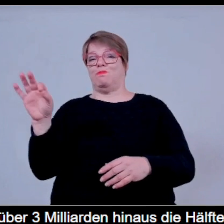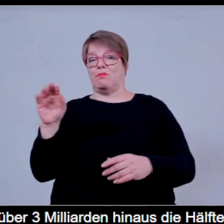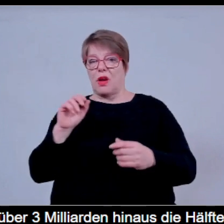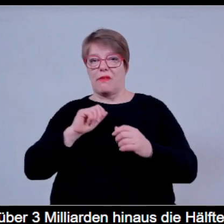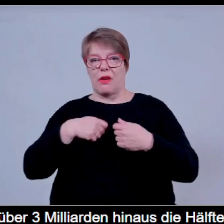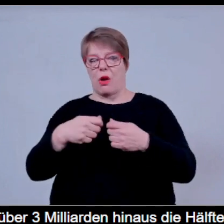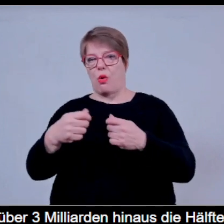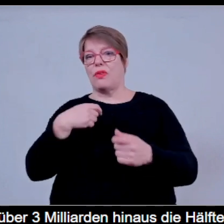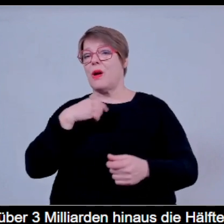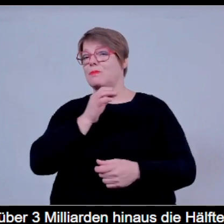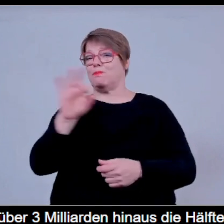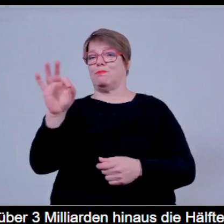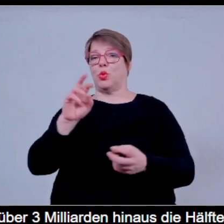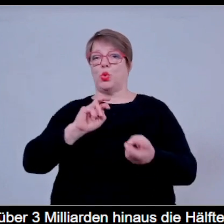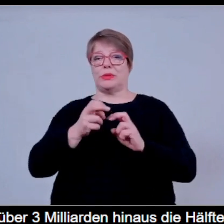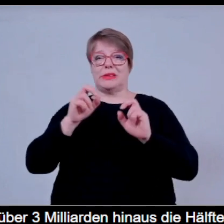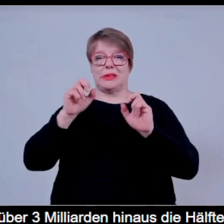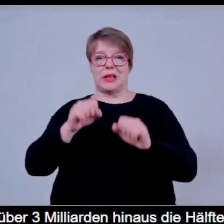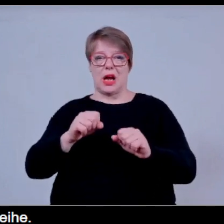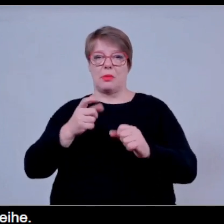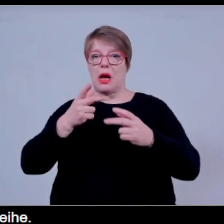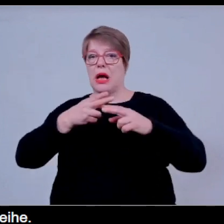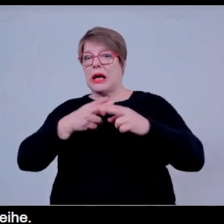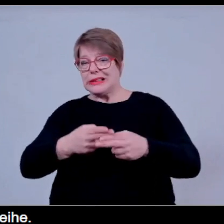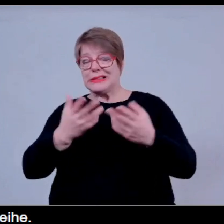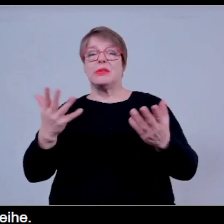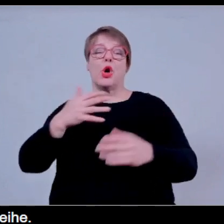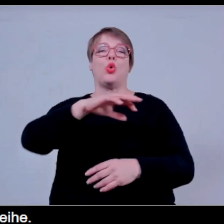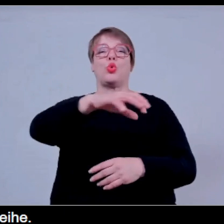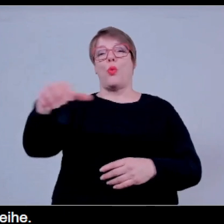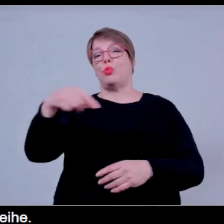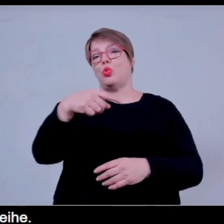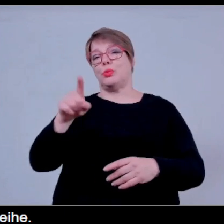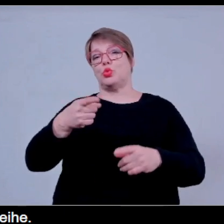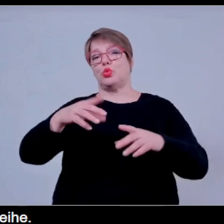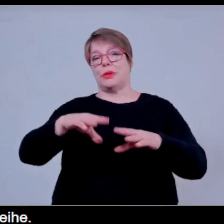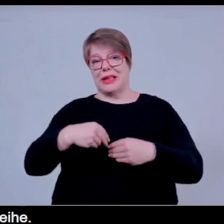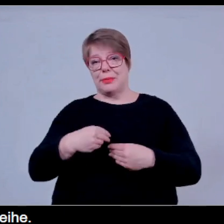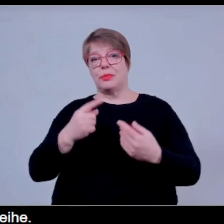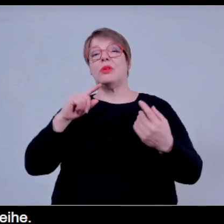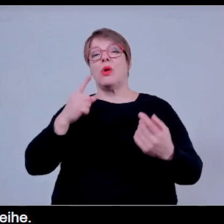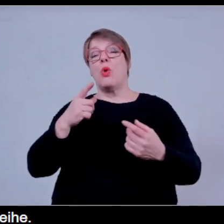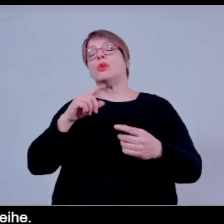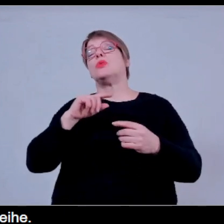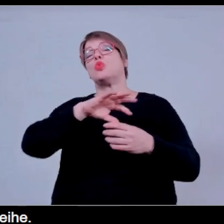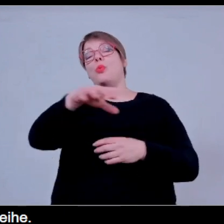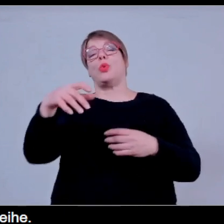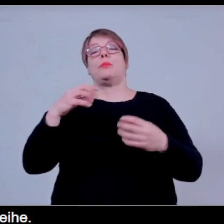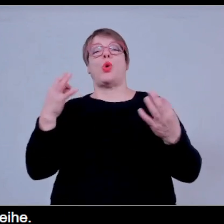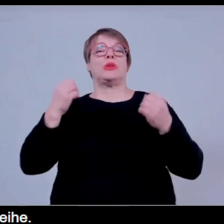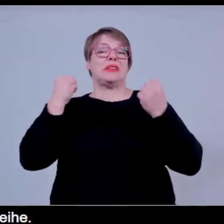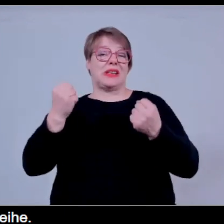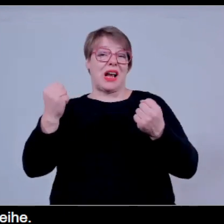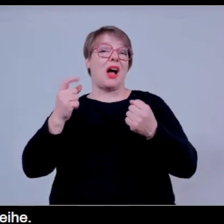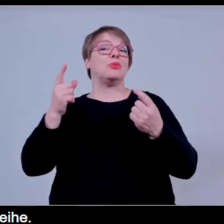wenn es entsprechend angenommen wird, auf der Taximama in Anführungsstrichen entsprechend dann auch verzichten. Es geht dann